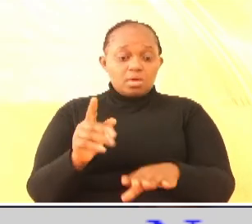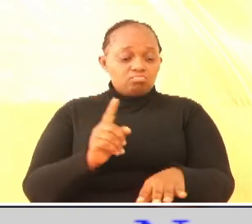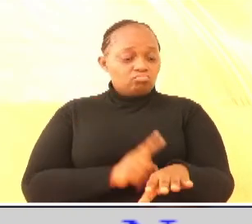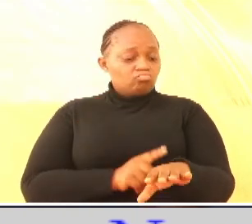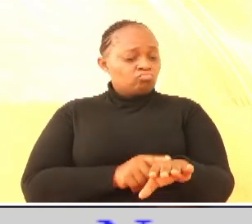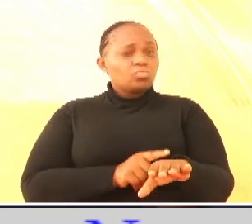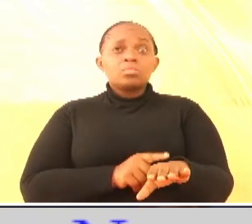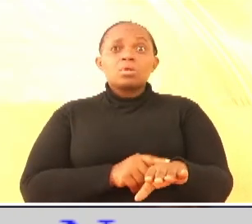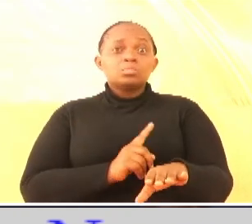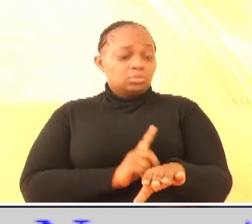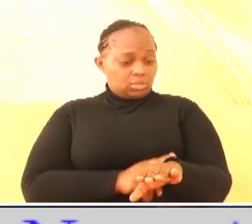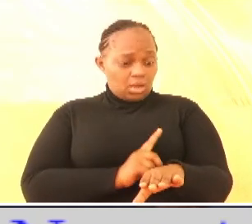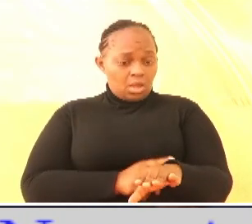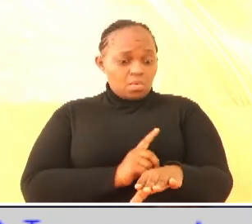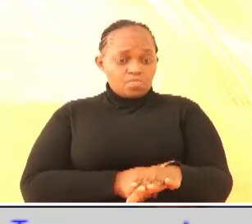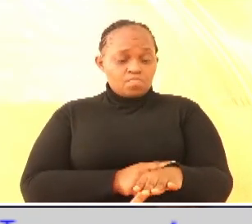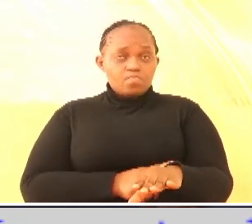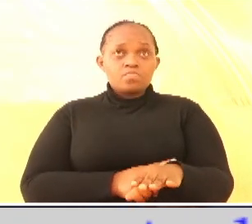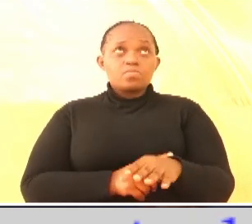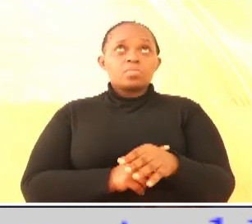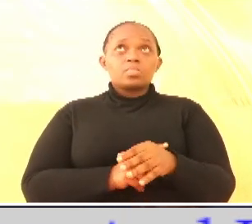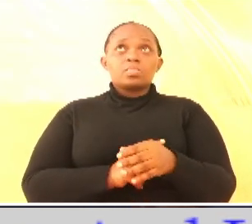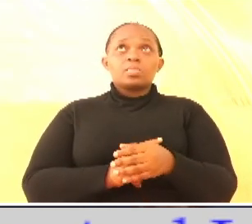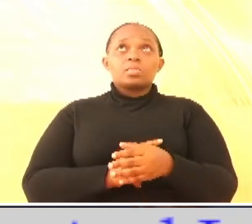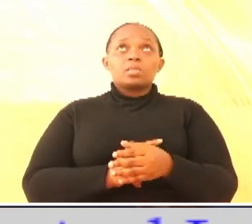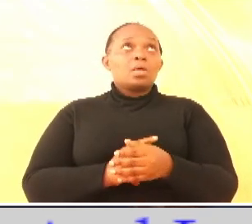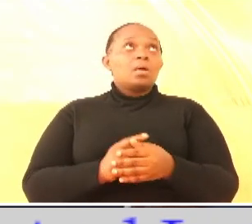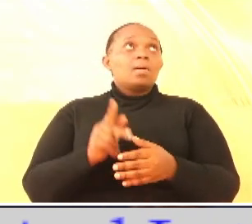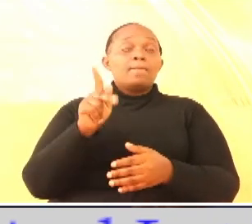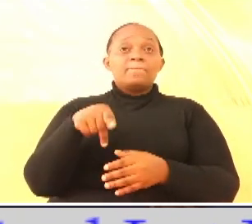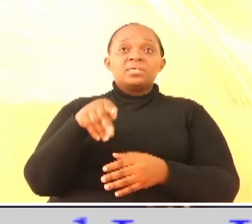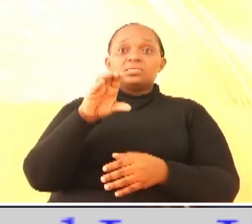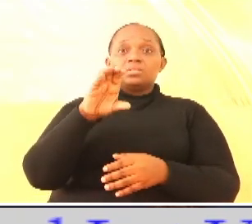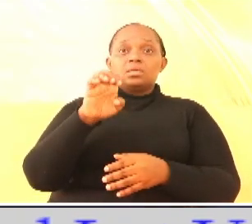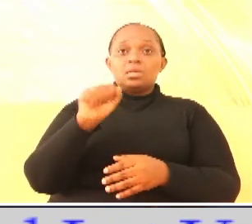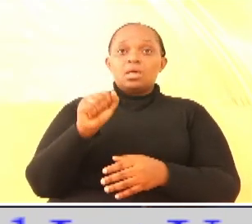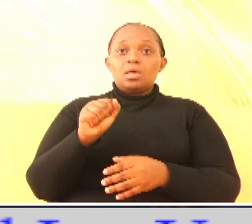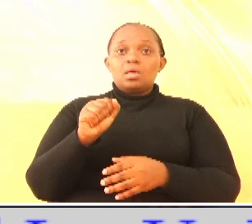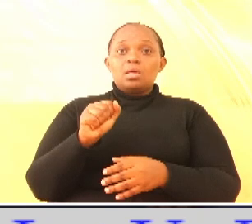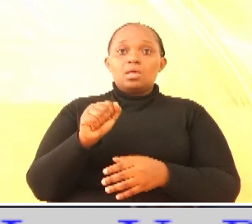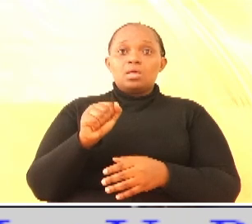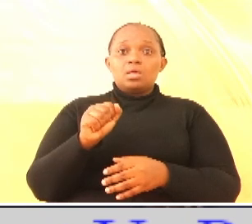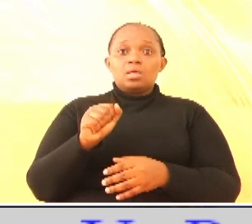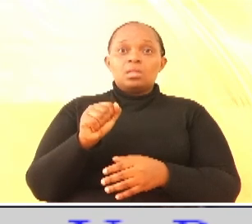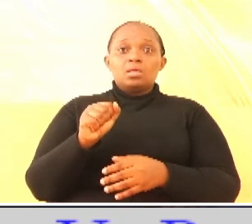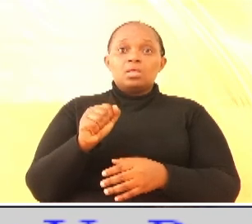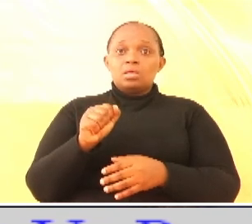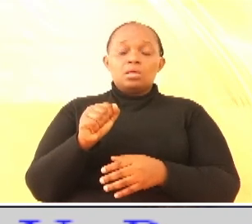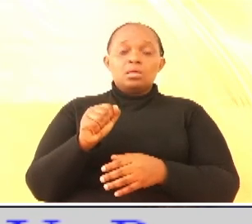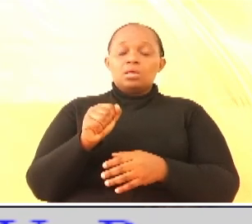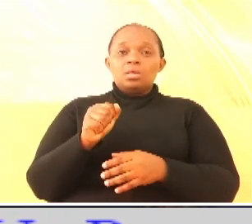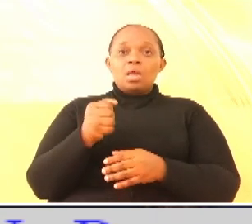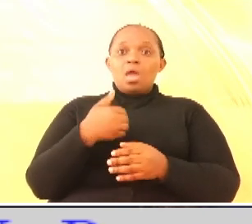Bisi ye ni wale tunakuanga na haraka. Hii bada ilikuwa ishe 10:30 na nimeanza 10:25.